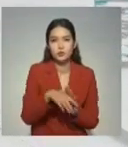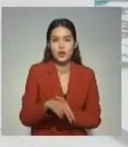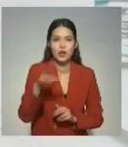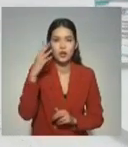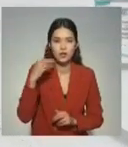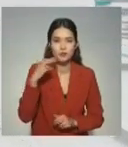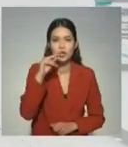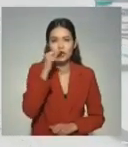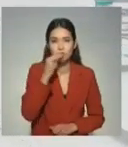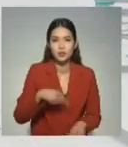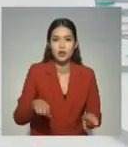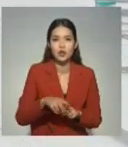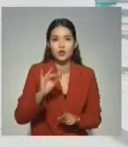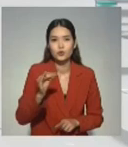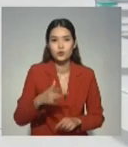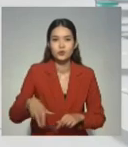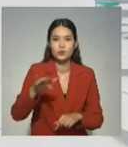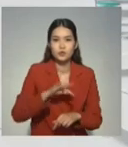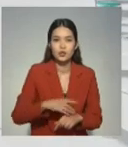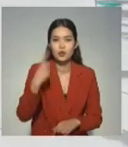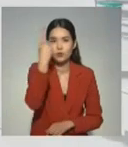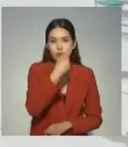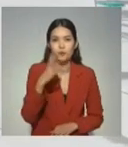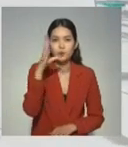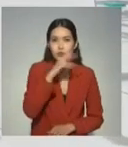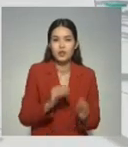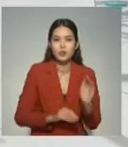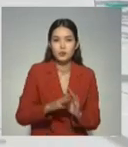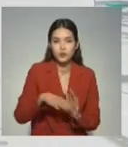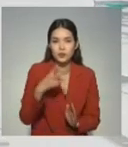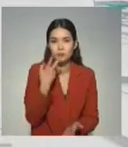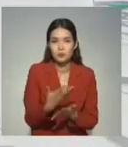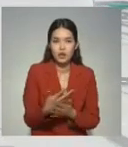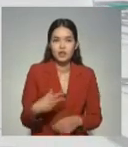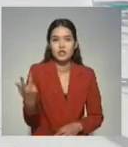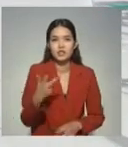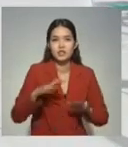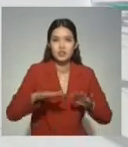вошли Алматы и Шымкент. Однако, если в южной столице за год удалось слегка улучшить показатели,